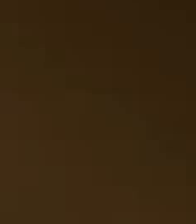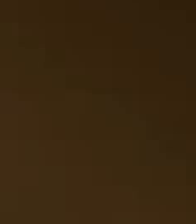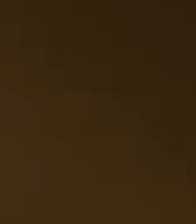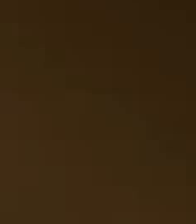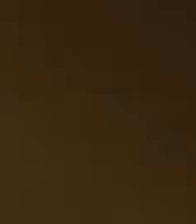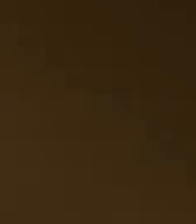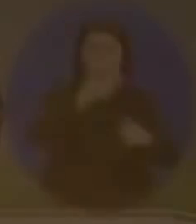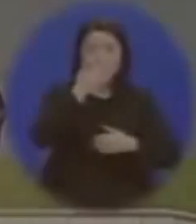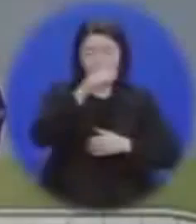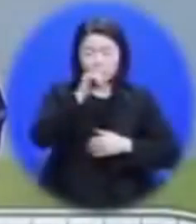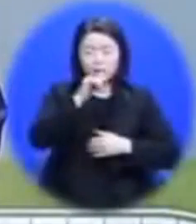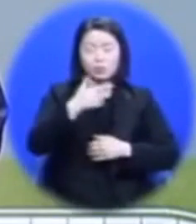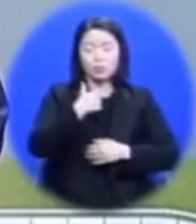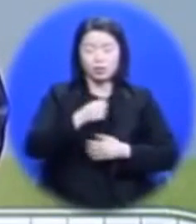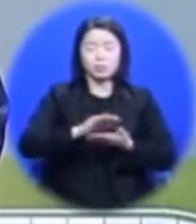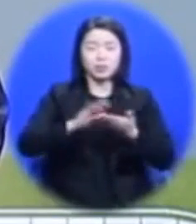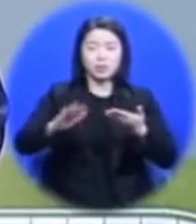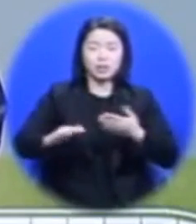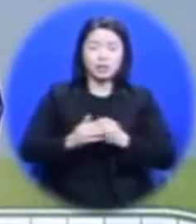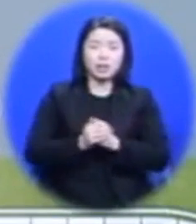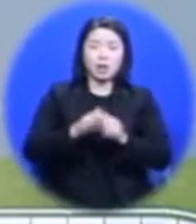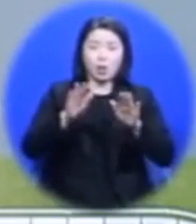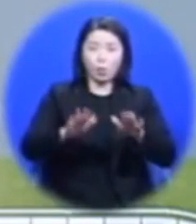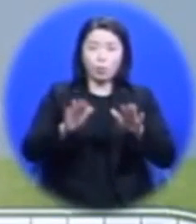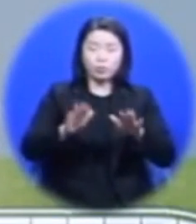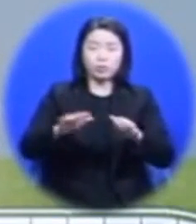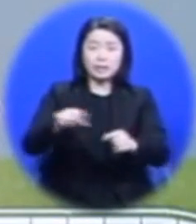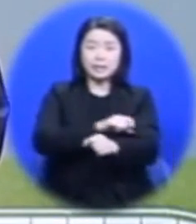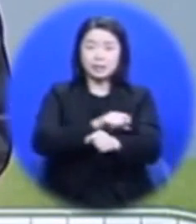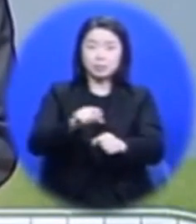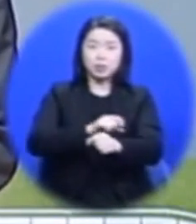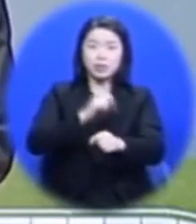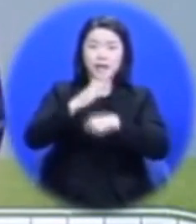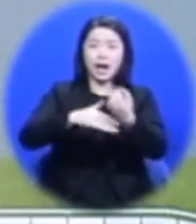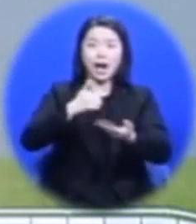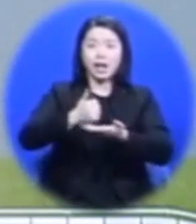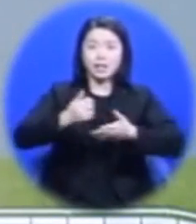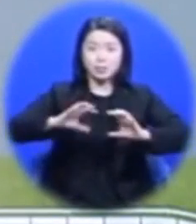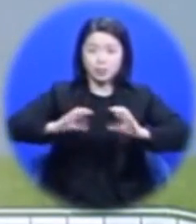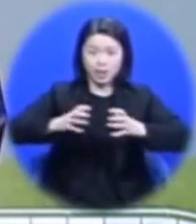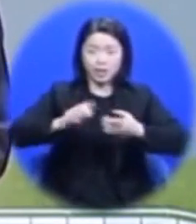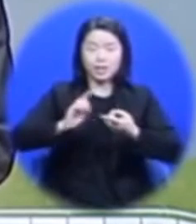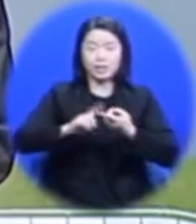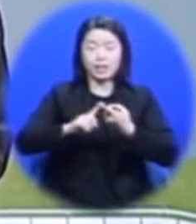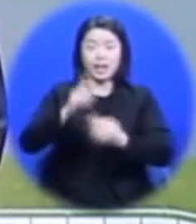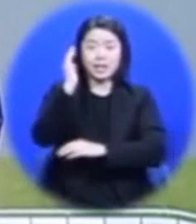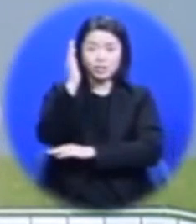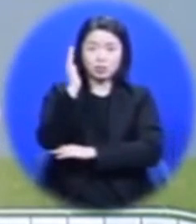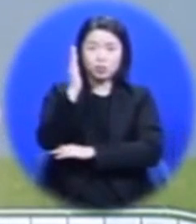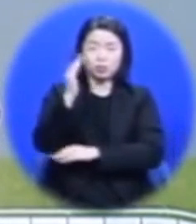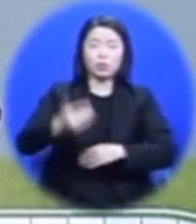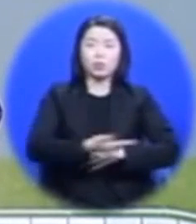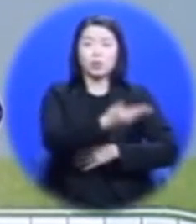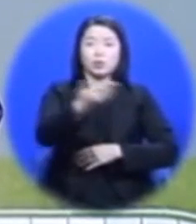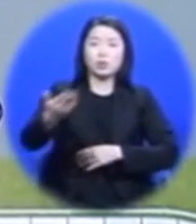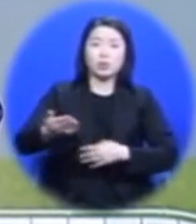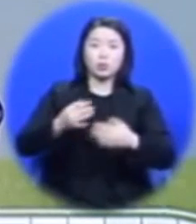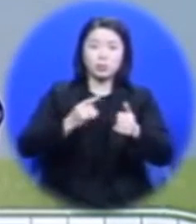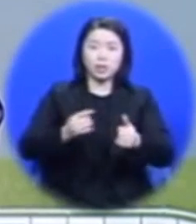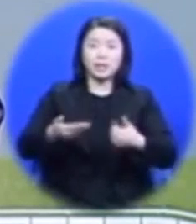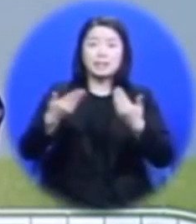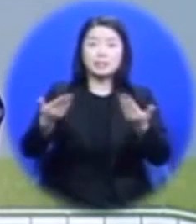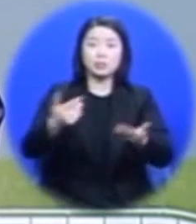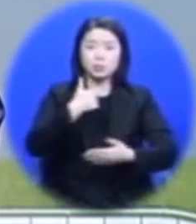하나님을 찬양하여라. 자, 오늘은 특별히 하나님의 나라에 대한 설교를 여러분에게 드리려고